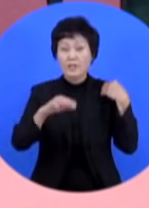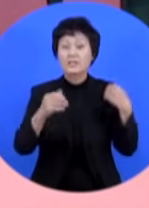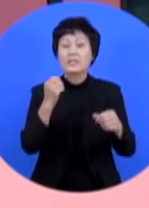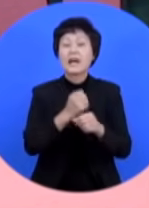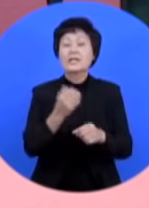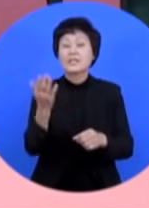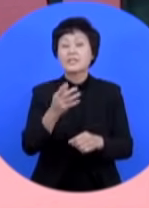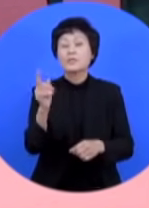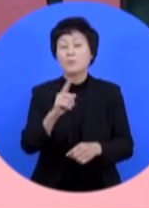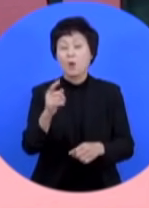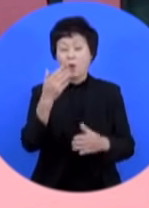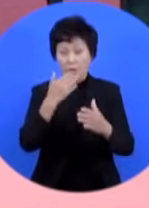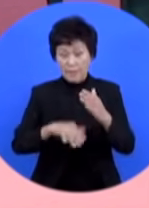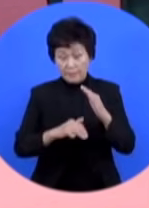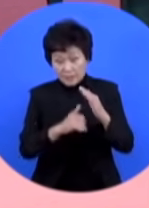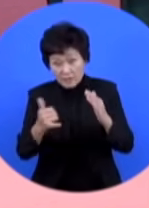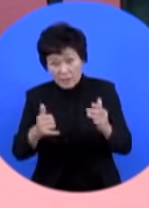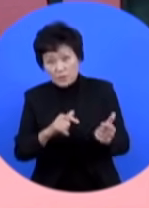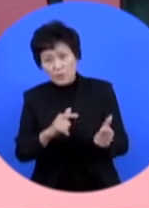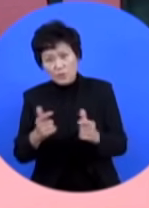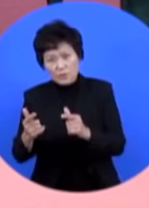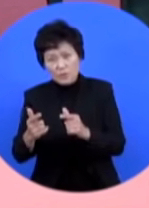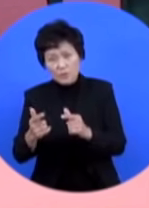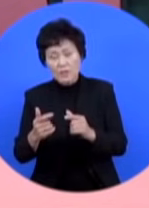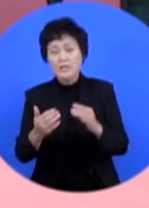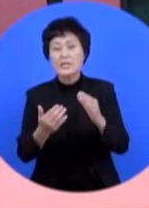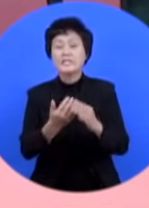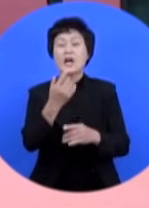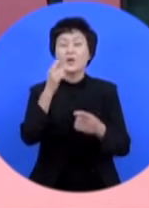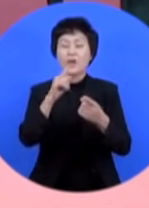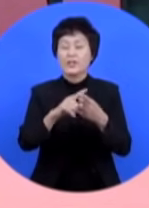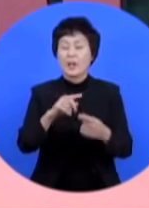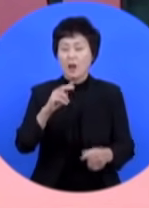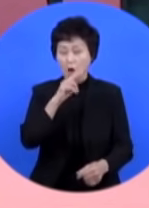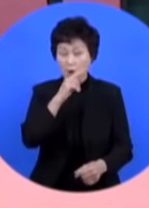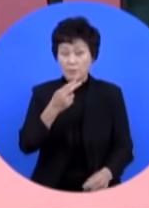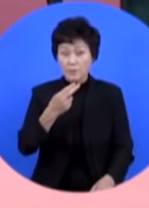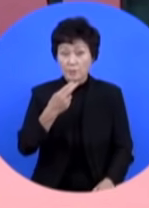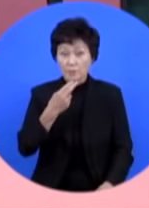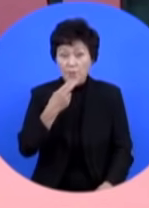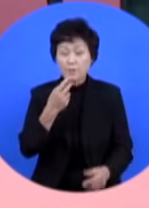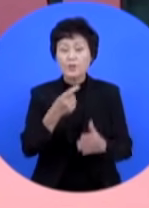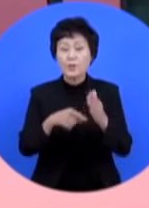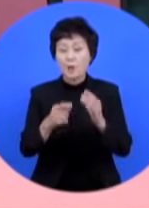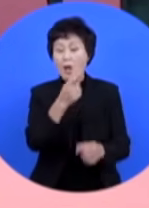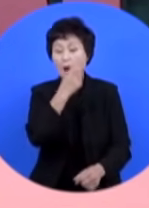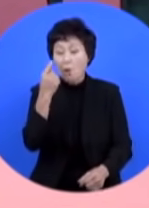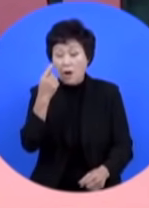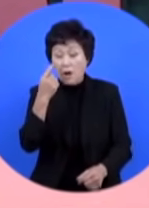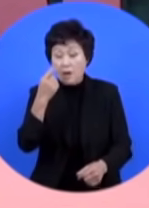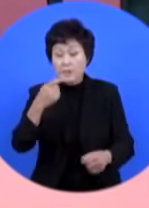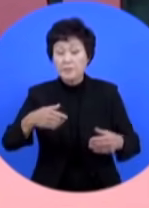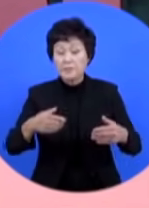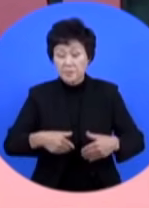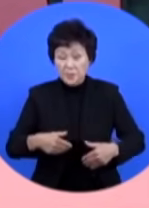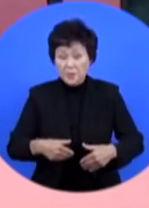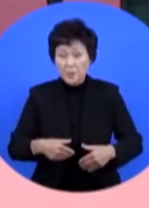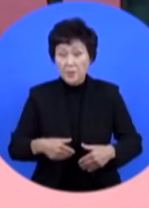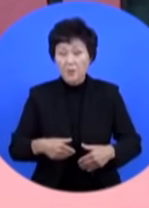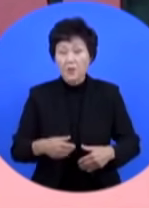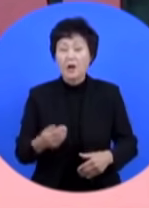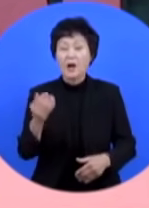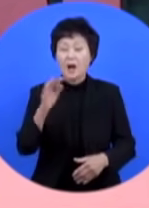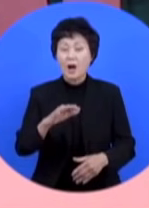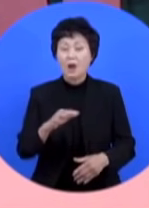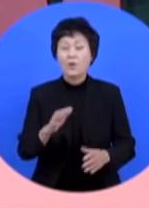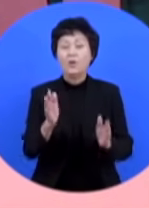예. 이 사고에 대한 의혹이 없도록 확인을 시킨 다음에 직접 시신을